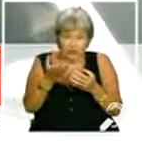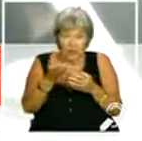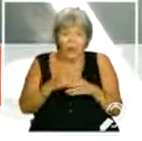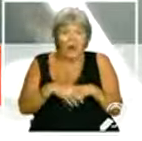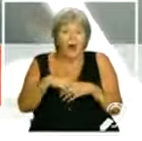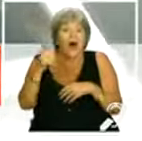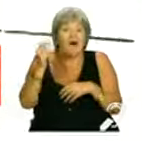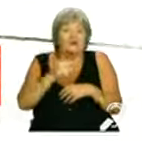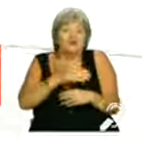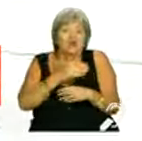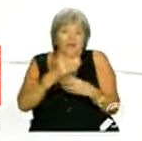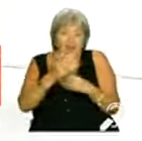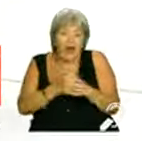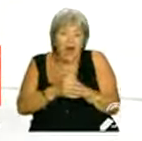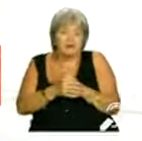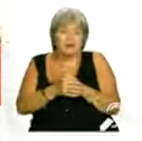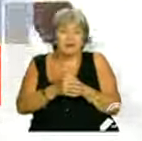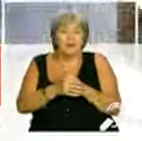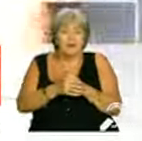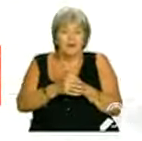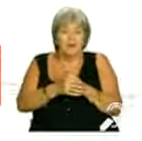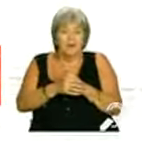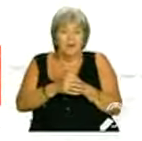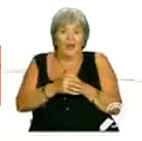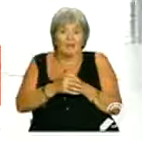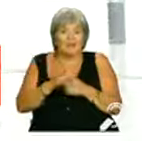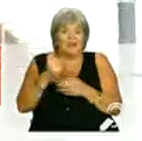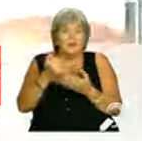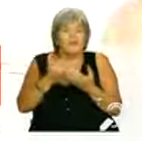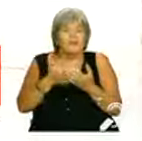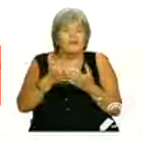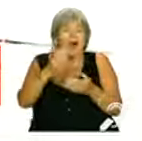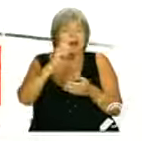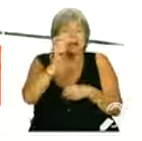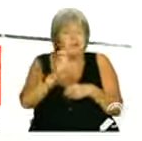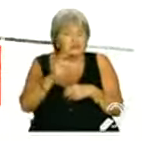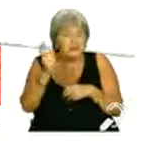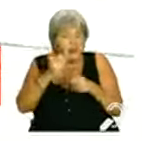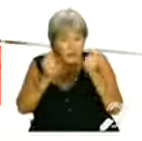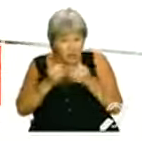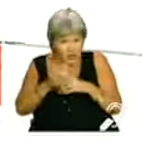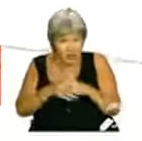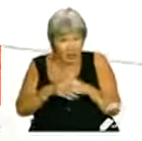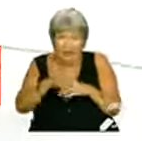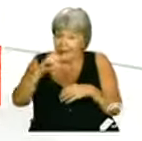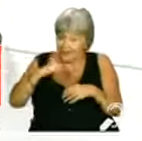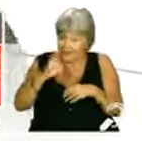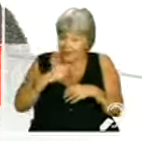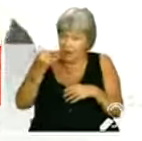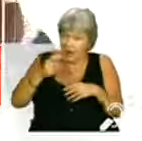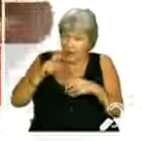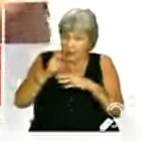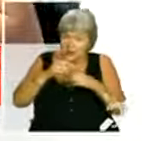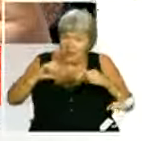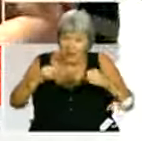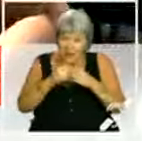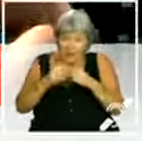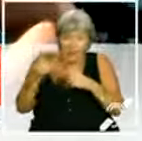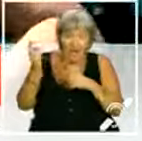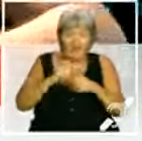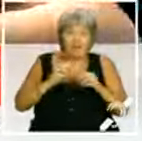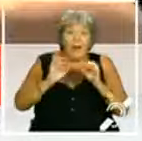oficiu pentru cea de-a doua persoană care se afla în mașină, pentru că cel care a produs accidentul a venit însoțit aici